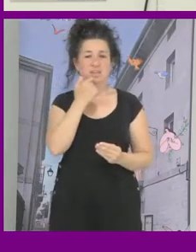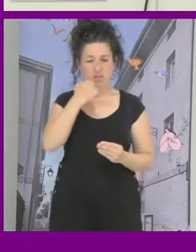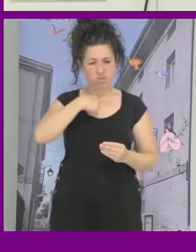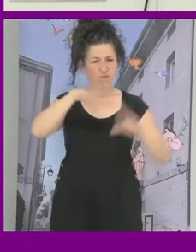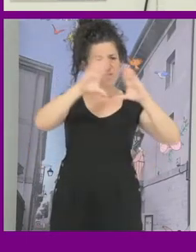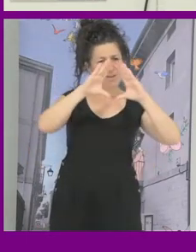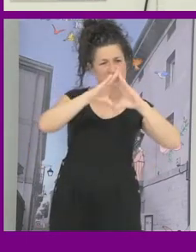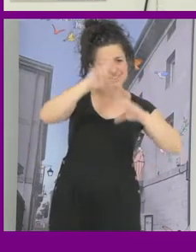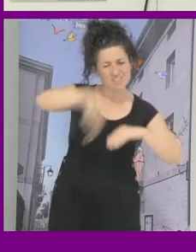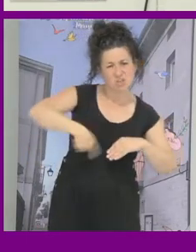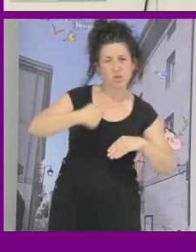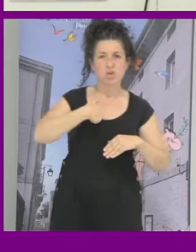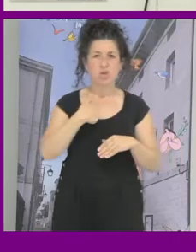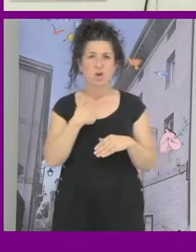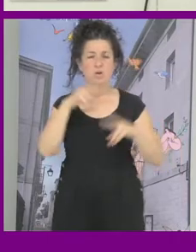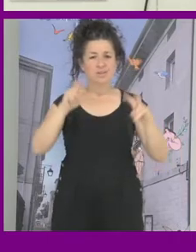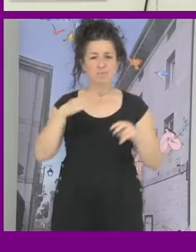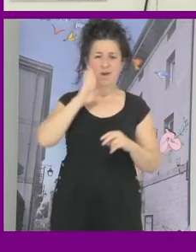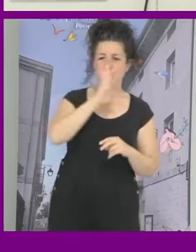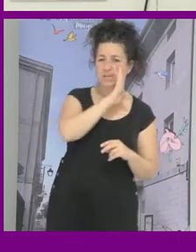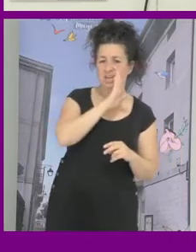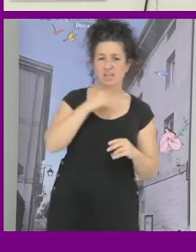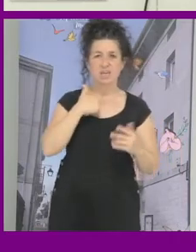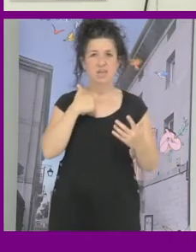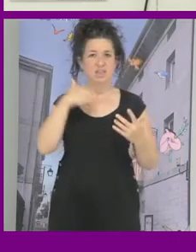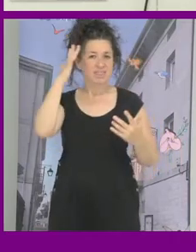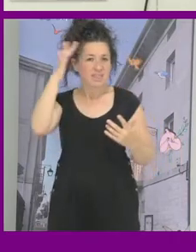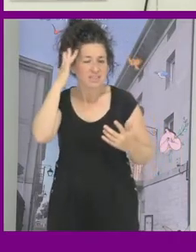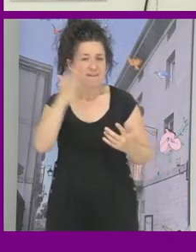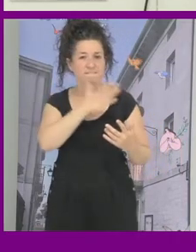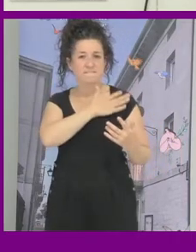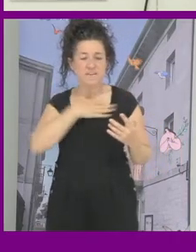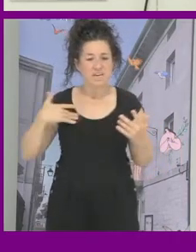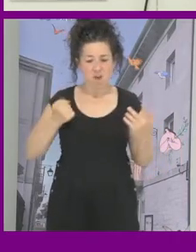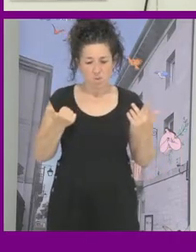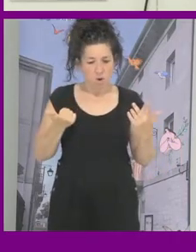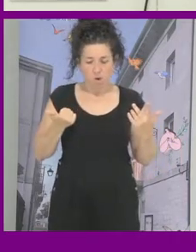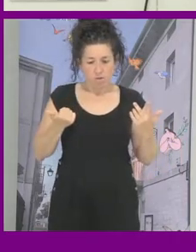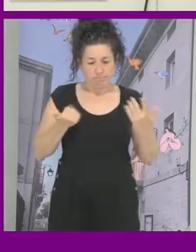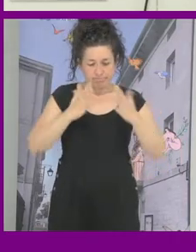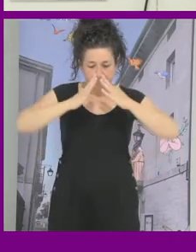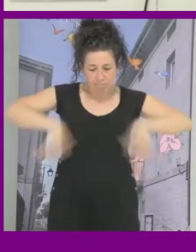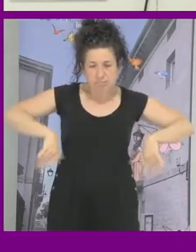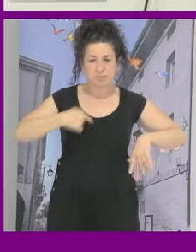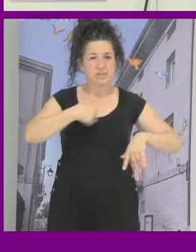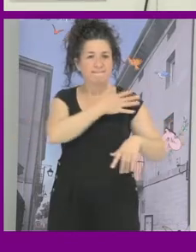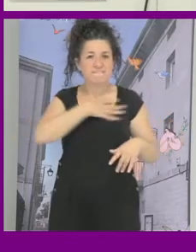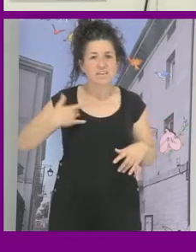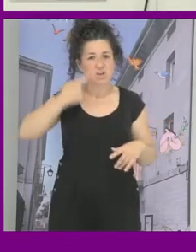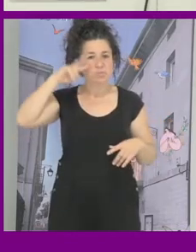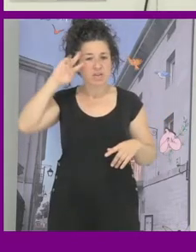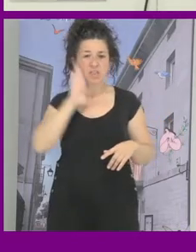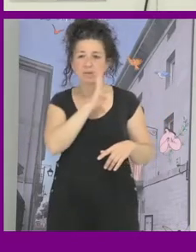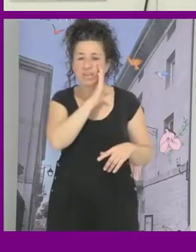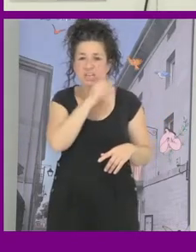eta amatasunaren desiraren kontuari, saiatu naiz desira hori desera ikitzen, baina beitu, ba, nik esperientzia hori bizi nahi dut, eta iruditzen